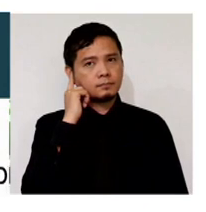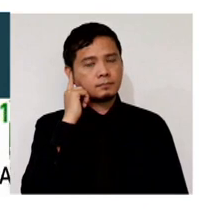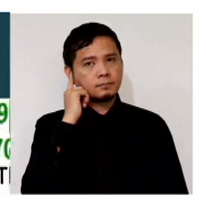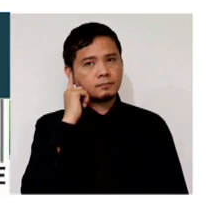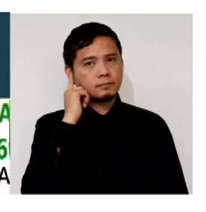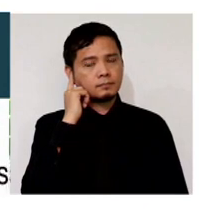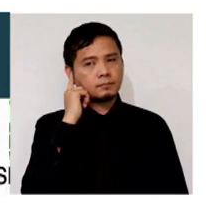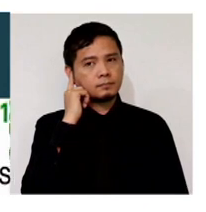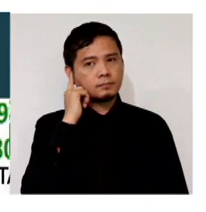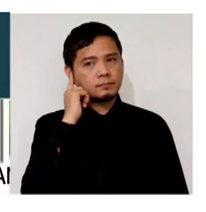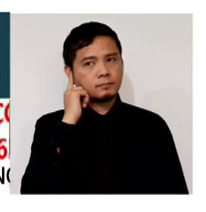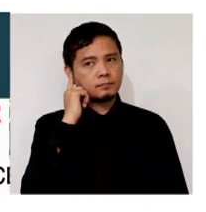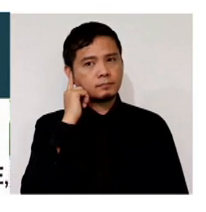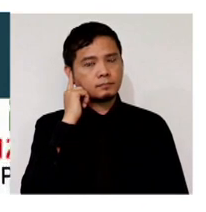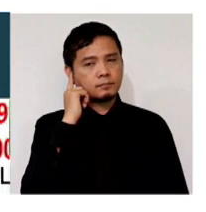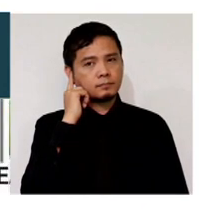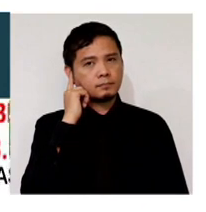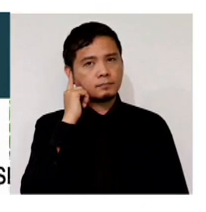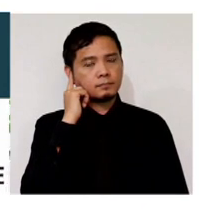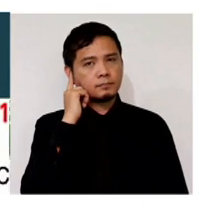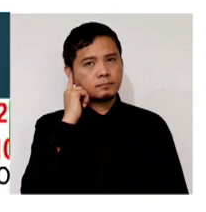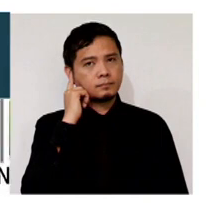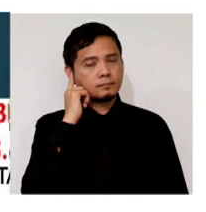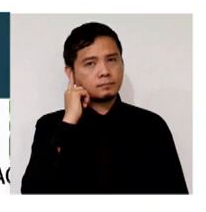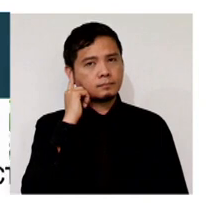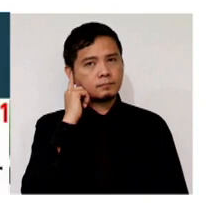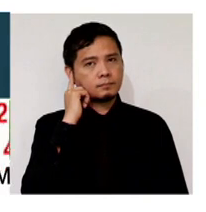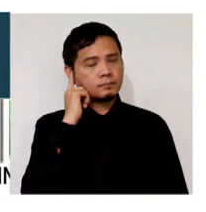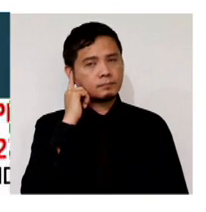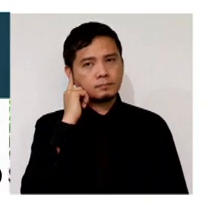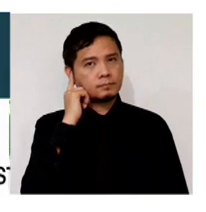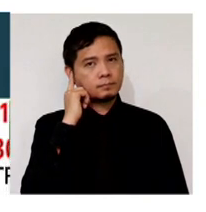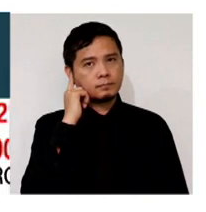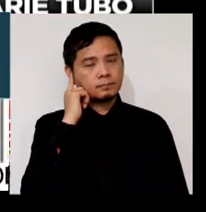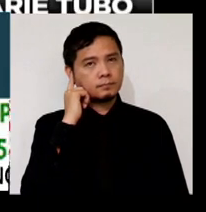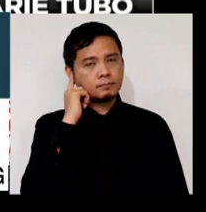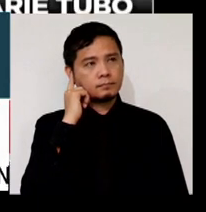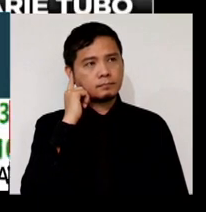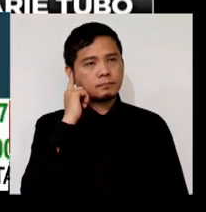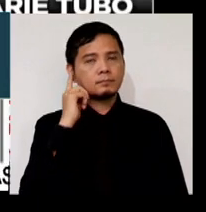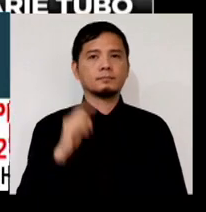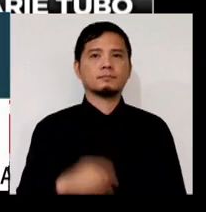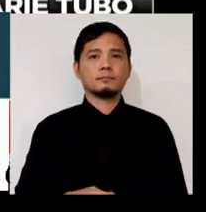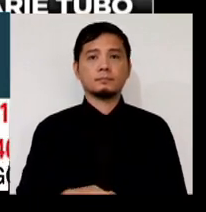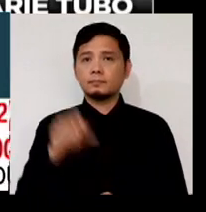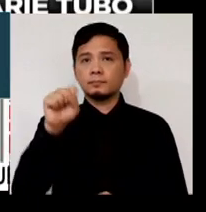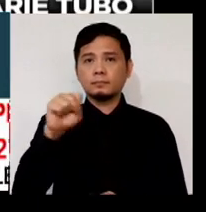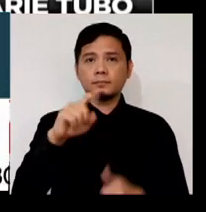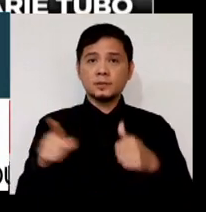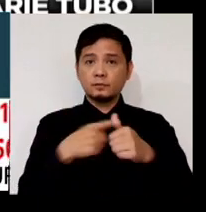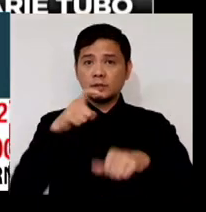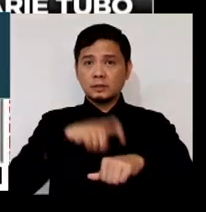na ito na ganito na lamang talaga kalaki ang tubig dyan, Governor? Yeah, this is the first time. Yung ibang